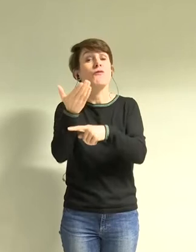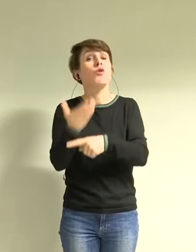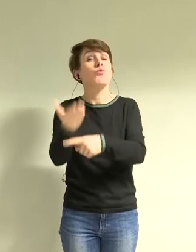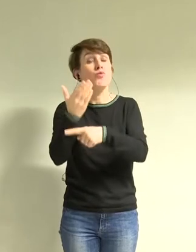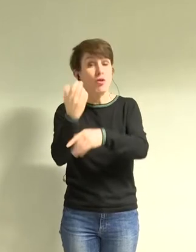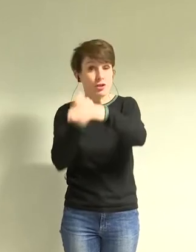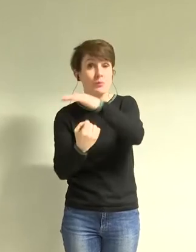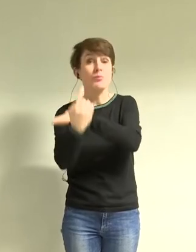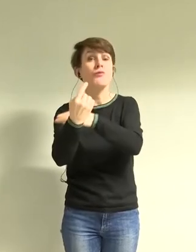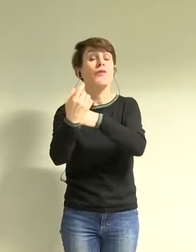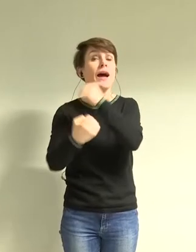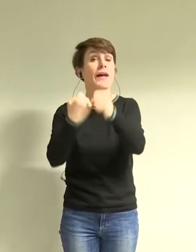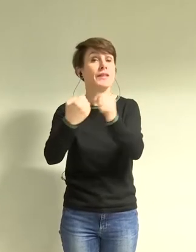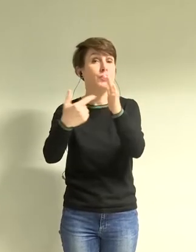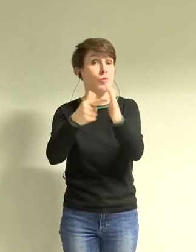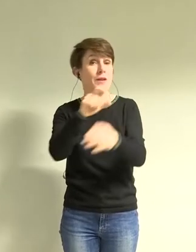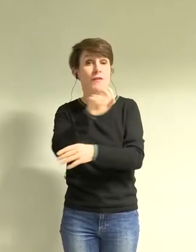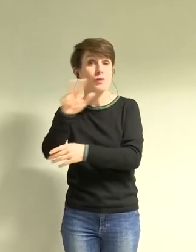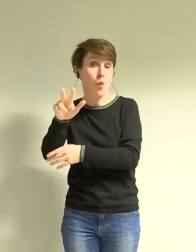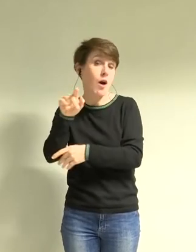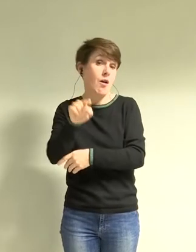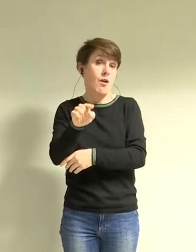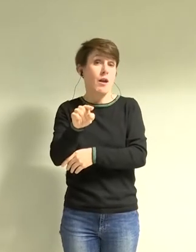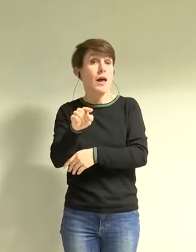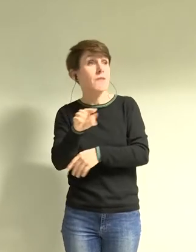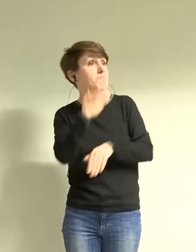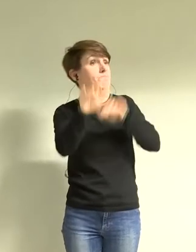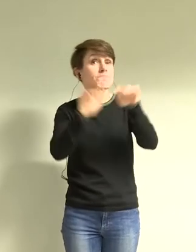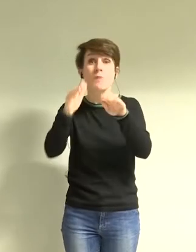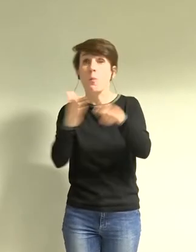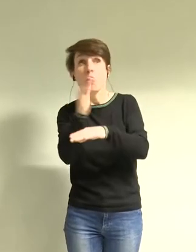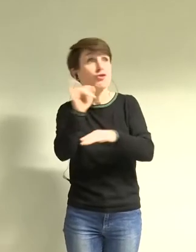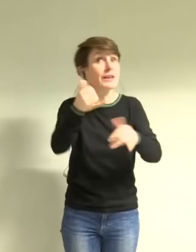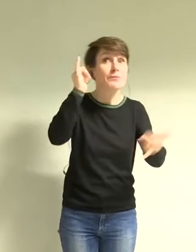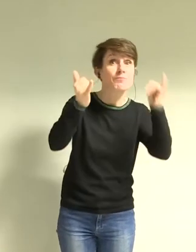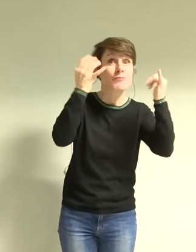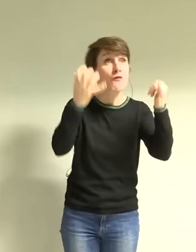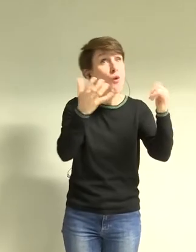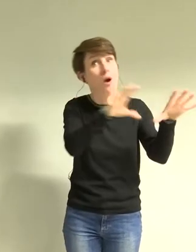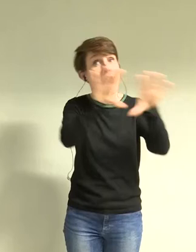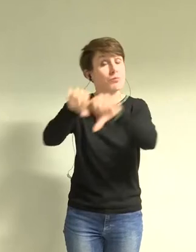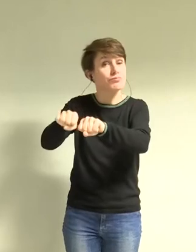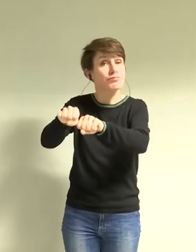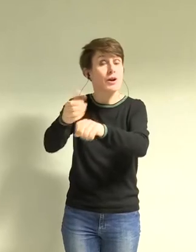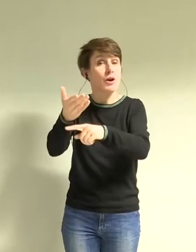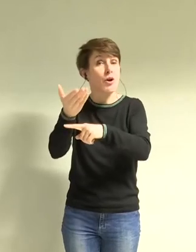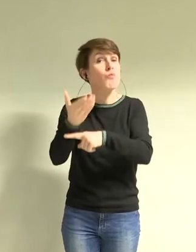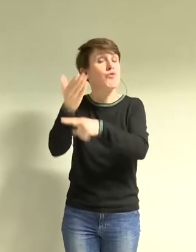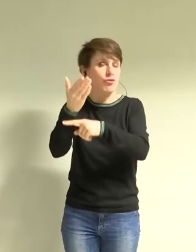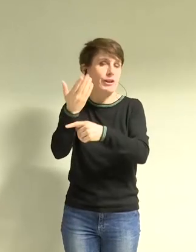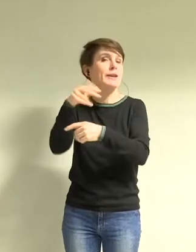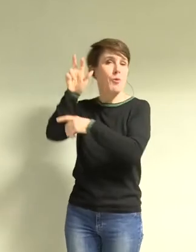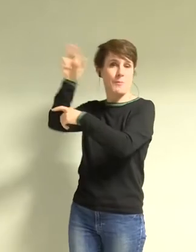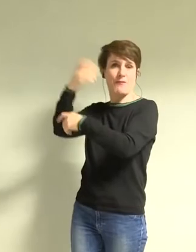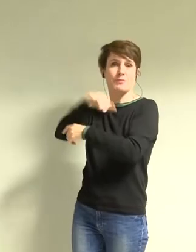2000 23 et donc l'appel à projets pour trouver repreneur est on va être porté par les services de la métropole pour ce